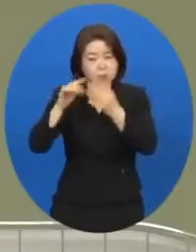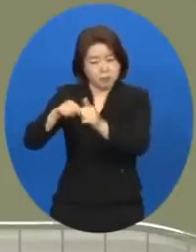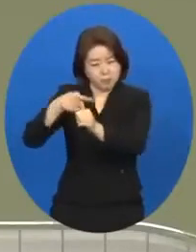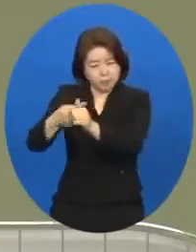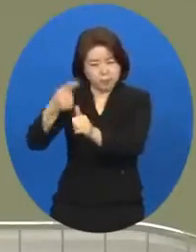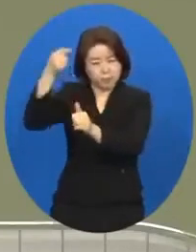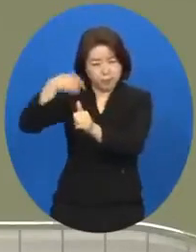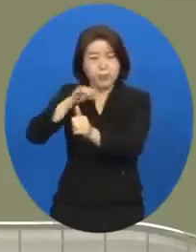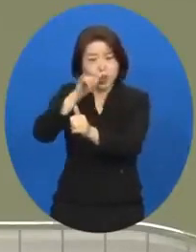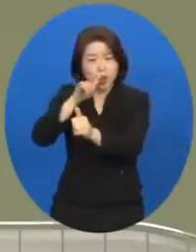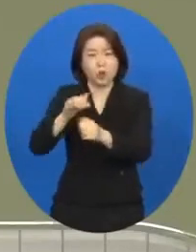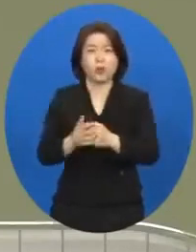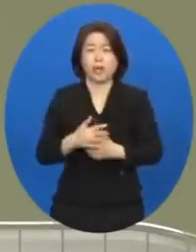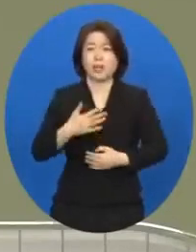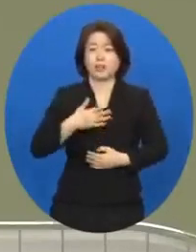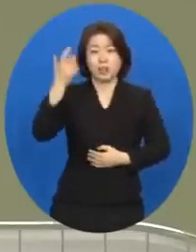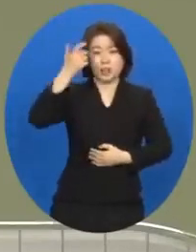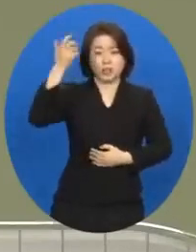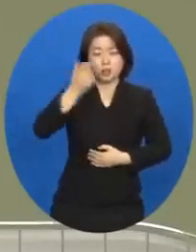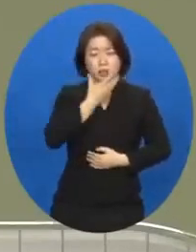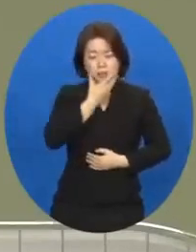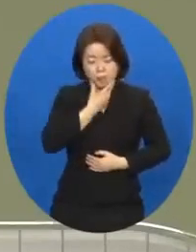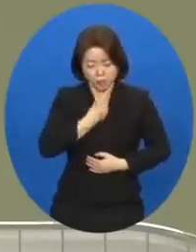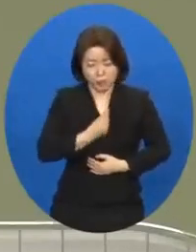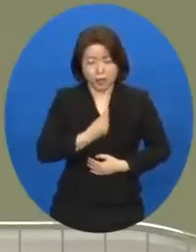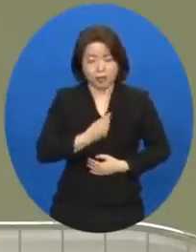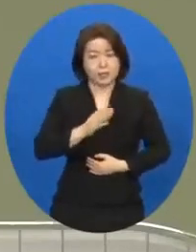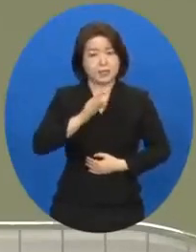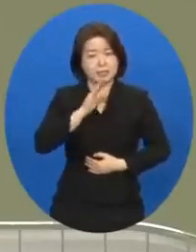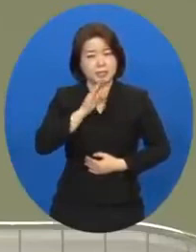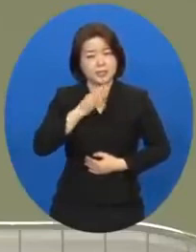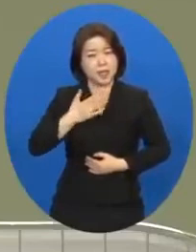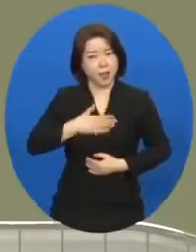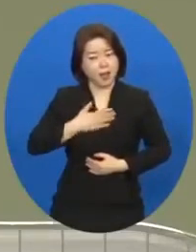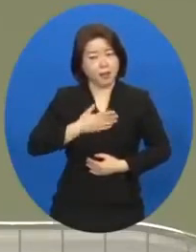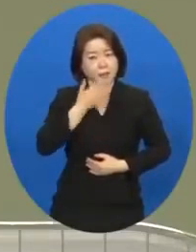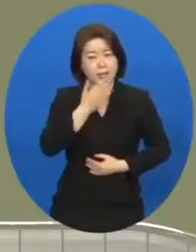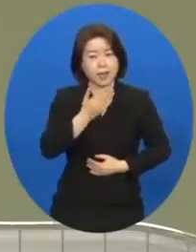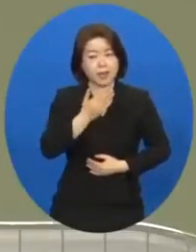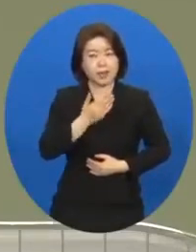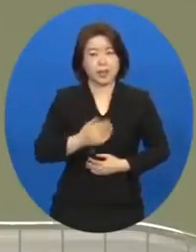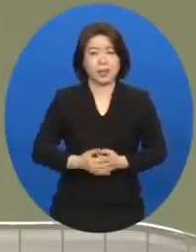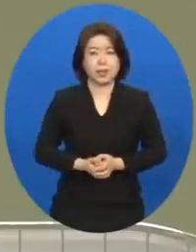있는가? 나는 내 영혼이 복되다는 사실을 진짜 알고 있는가?